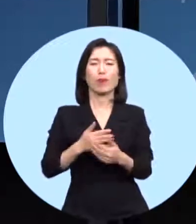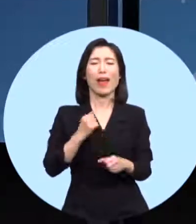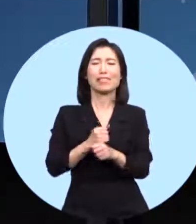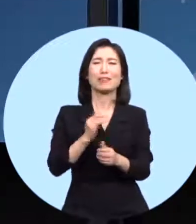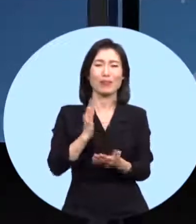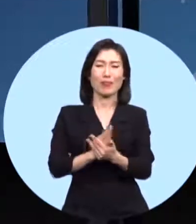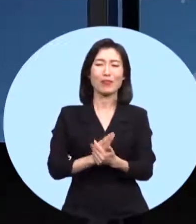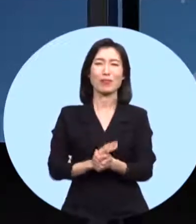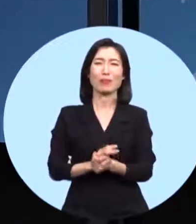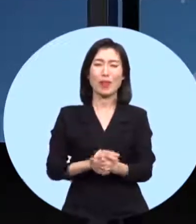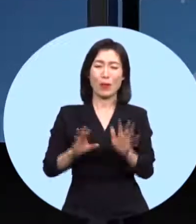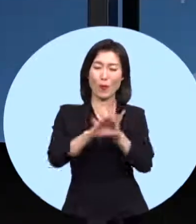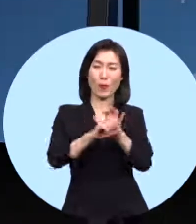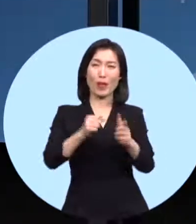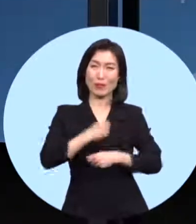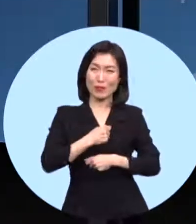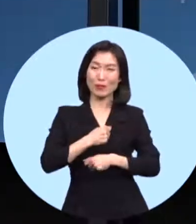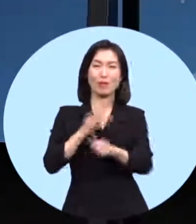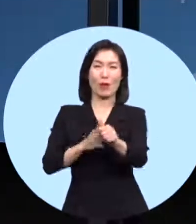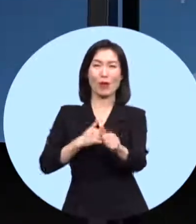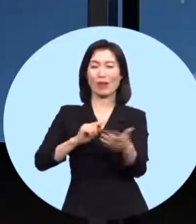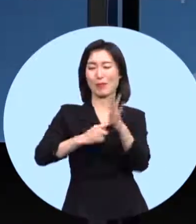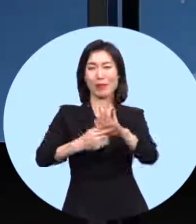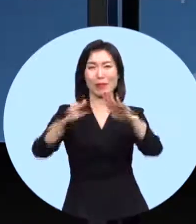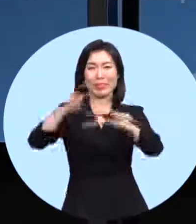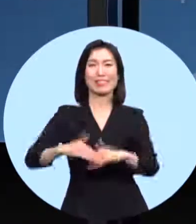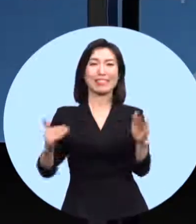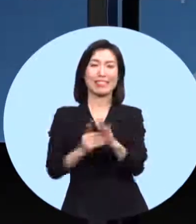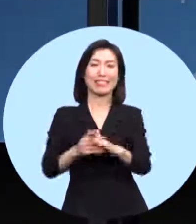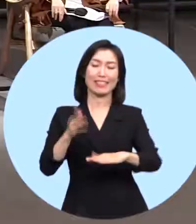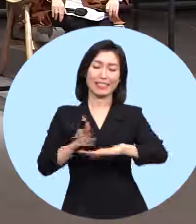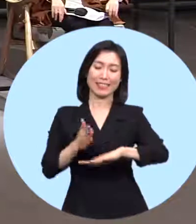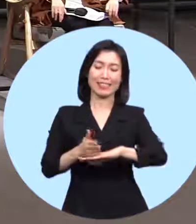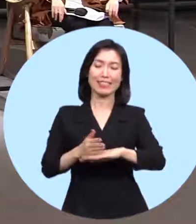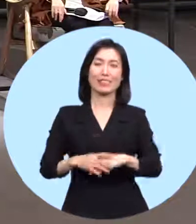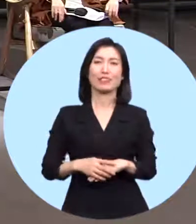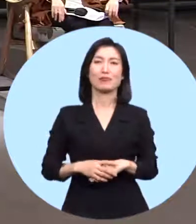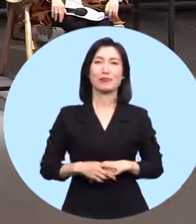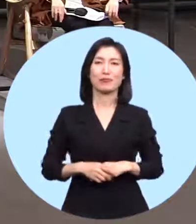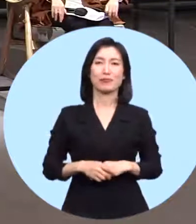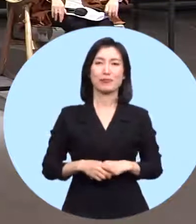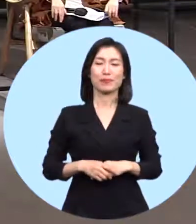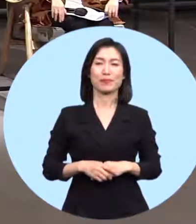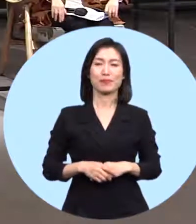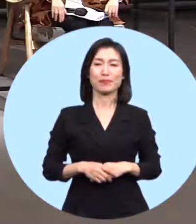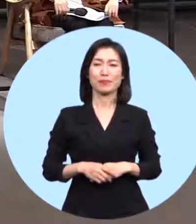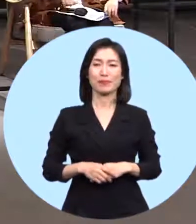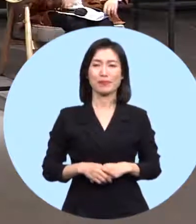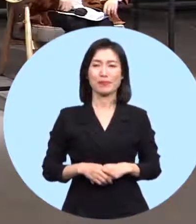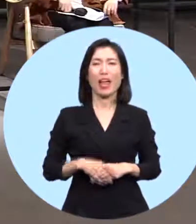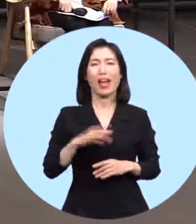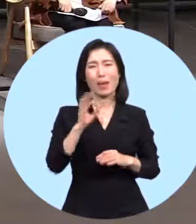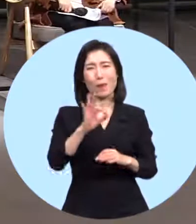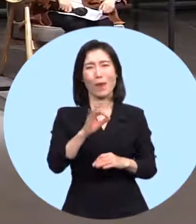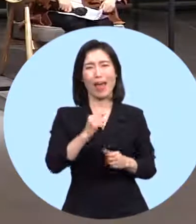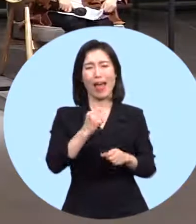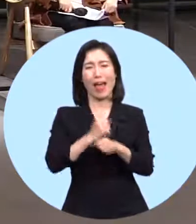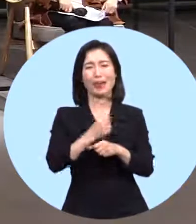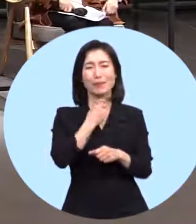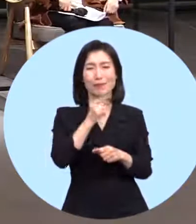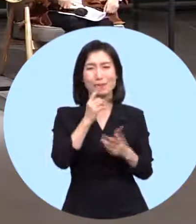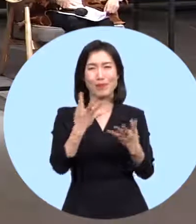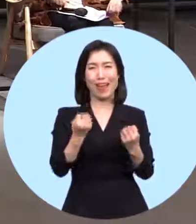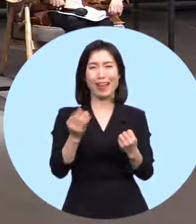안녕하시기 바라면서 이상으로 저의 토론을 마치겠습니다. 감사합니다. 네, 하시고 싶은 말씀이 굉장히